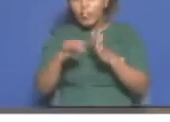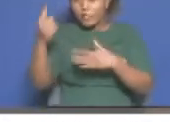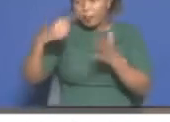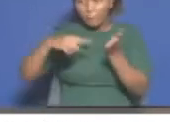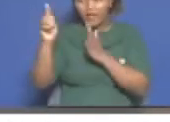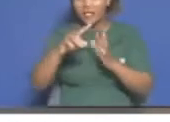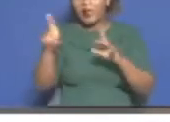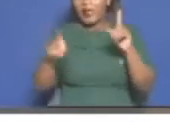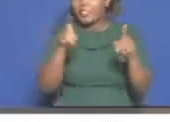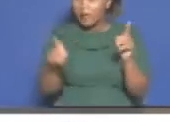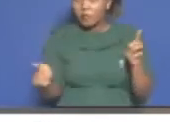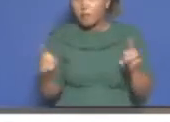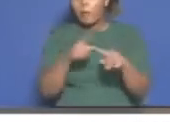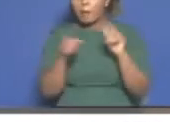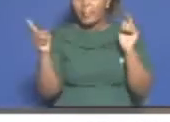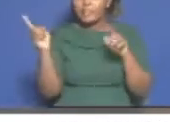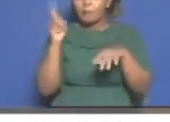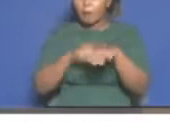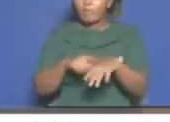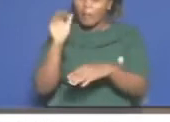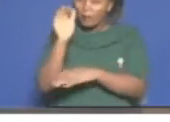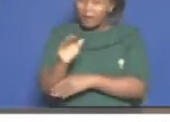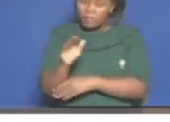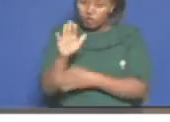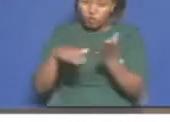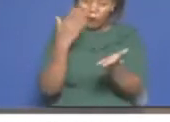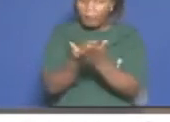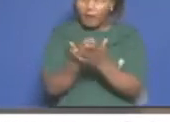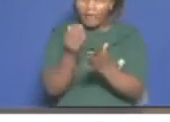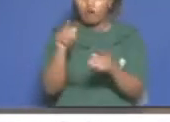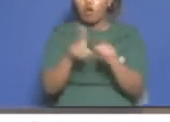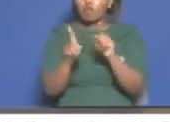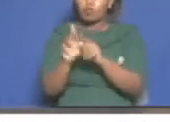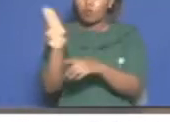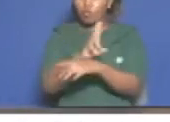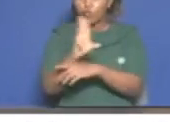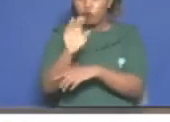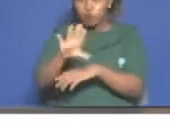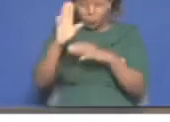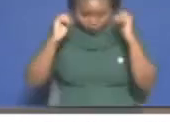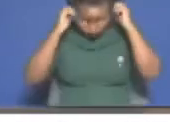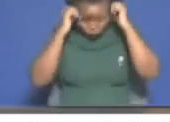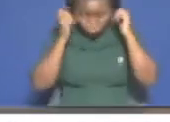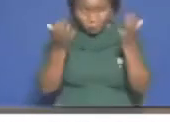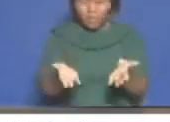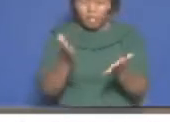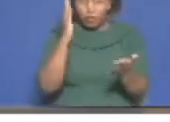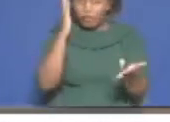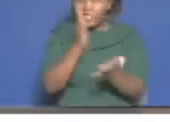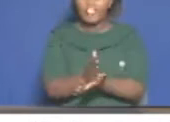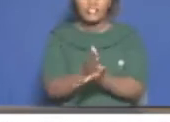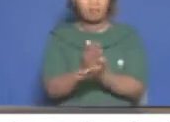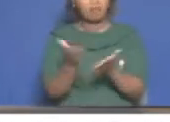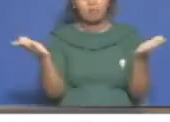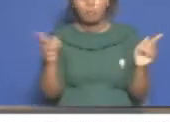wakati tunaambiwa ya kwamba now twende to apply that education katika now the reality, the field now,